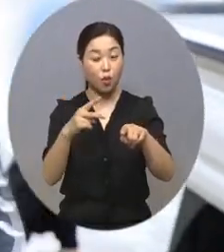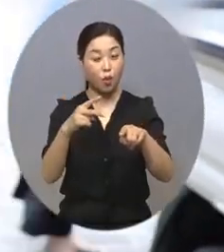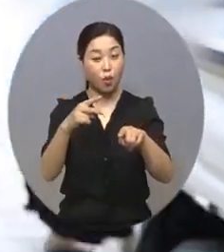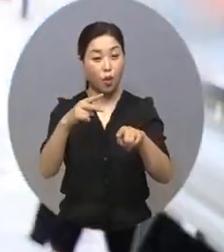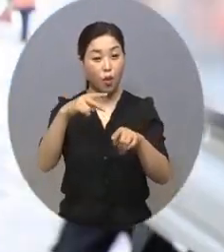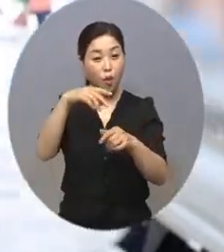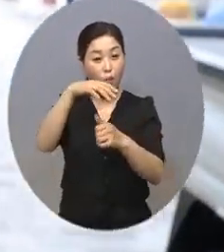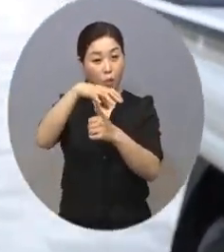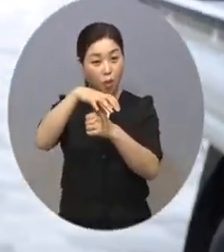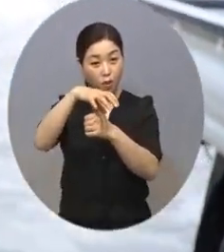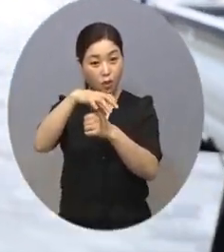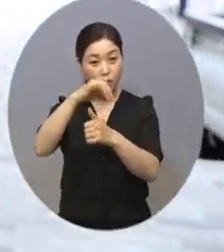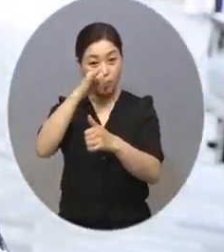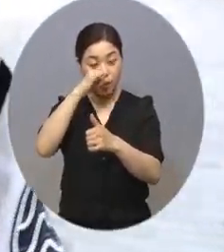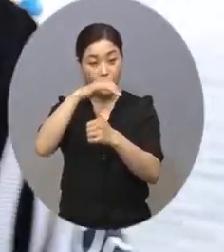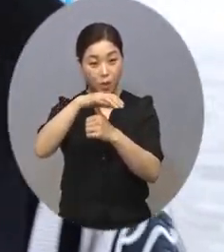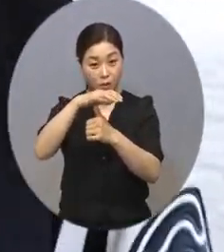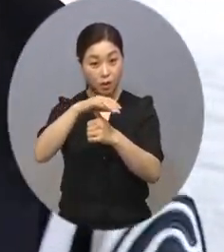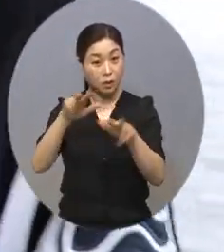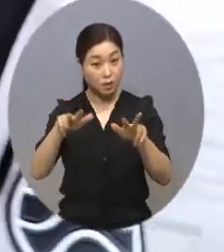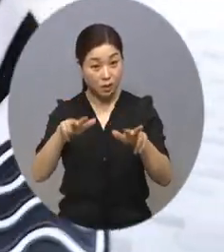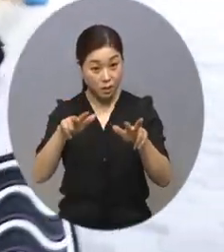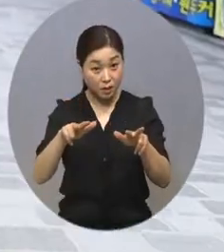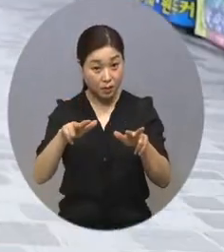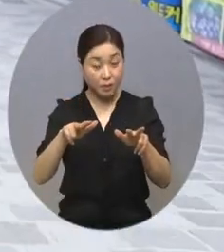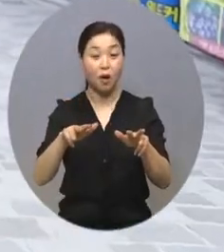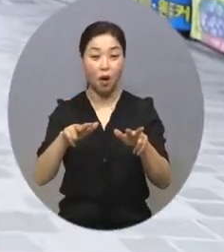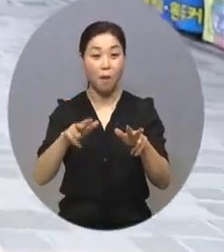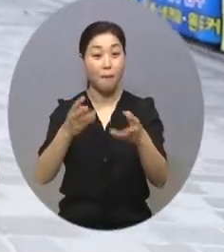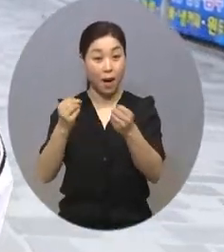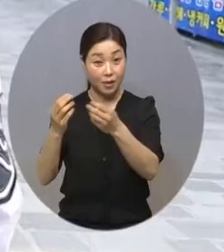요즘도 벗어 지 찰 아닌 자가 그렇죠